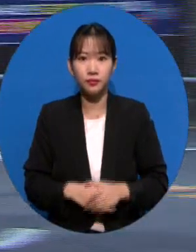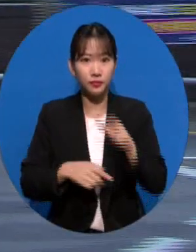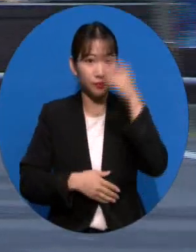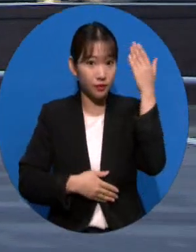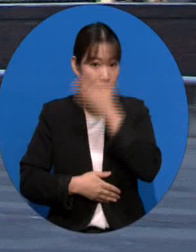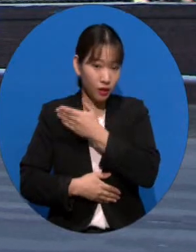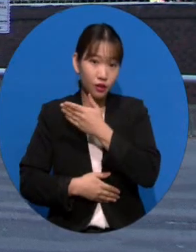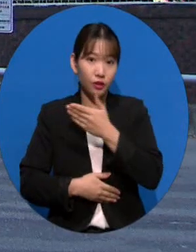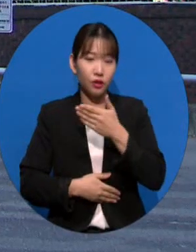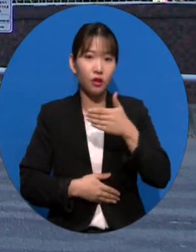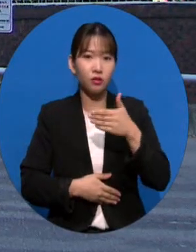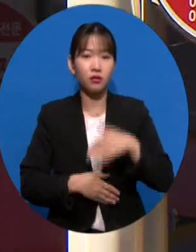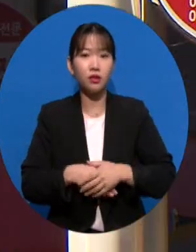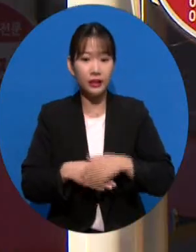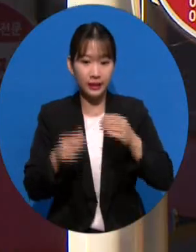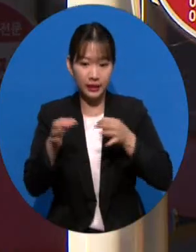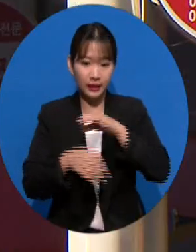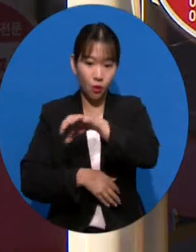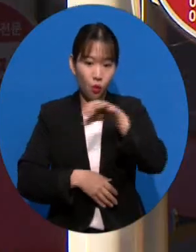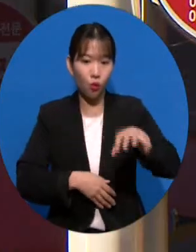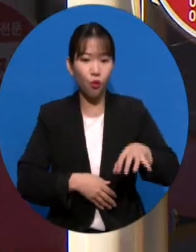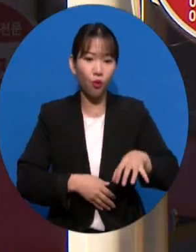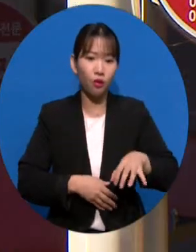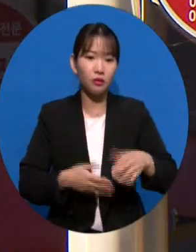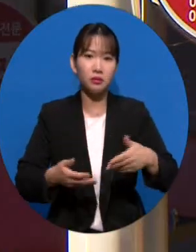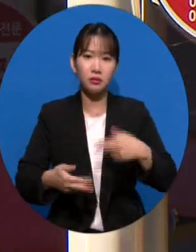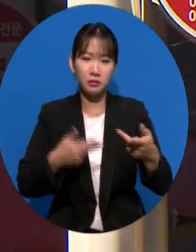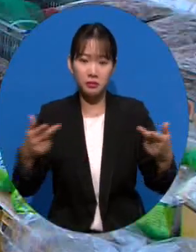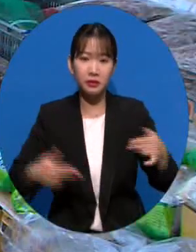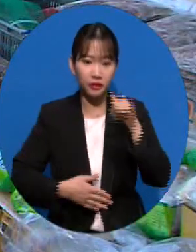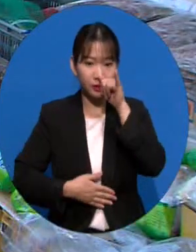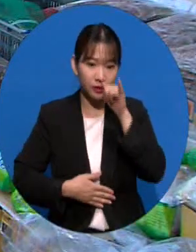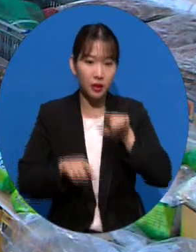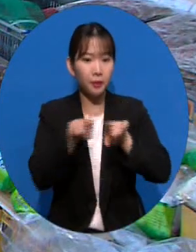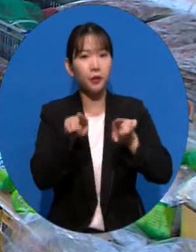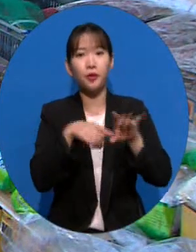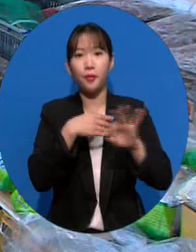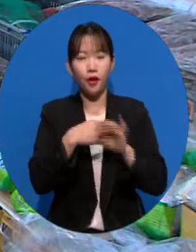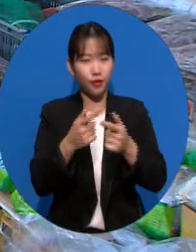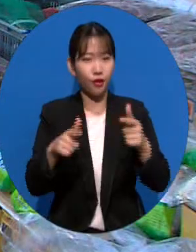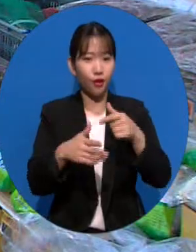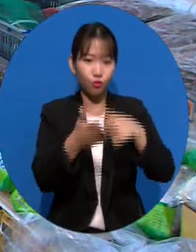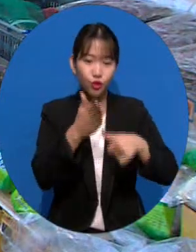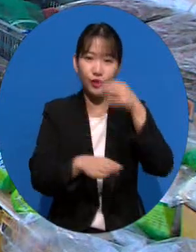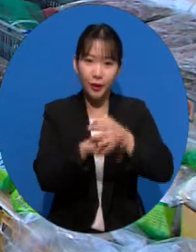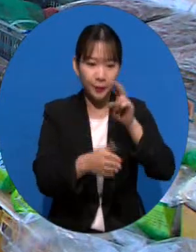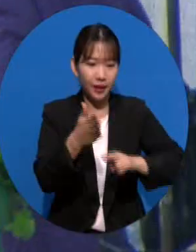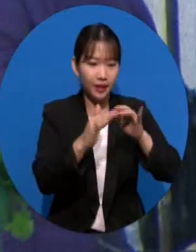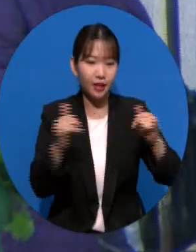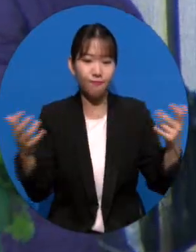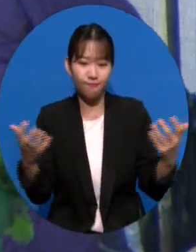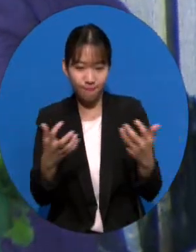여수 서시장과 교동시장 주변이 장날인데도 썰렁합니다. 평소 같으면 갖가지 물건을 사고 파는